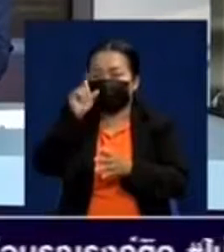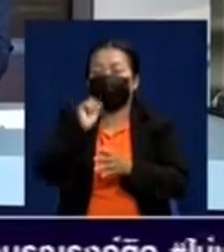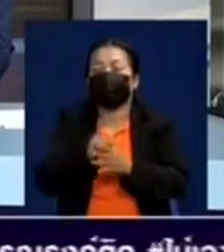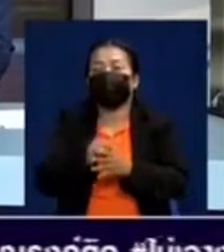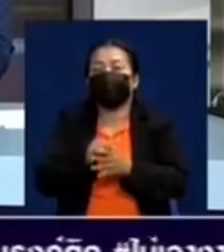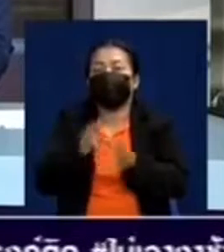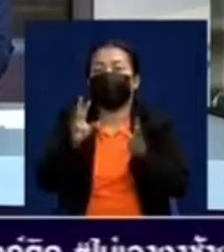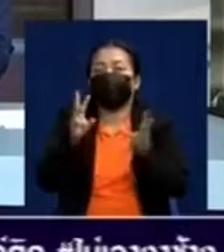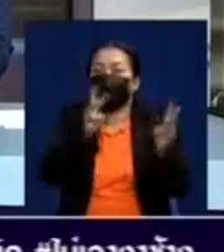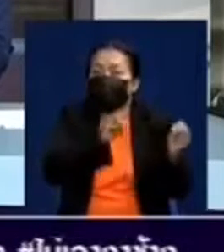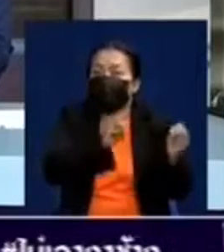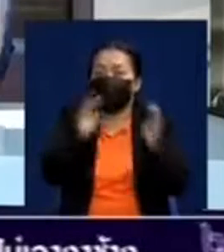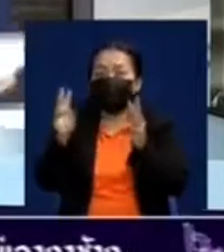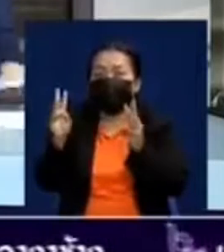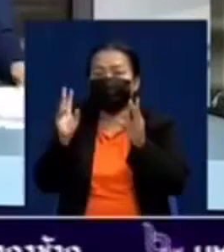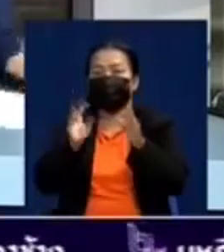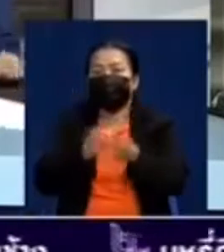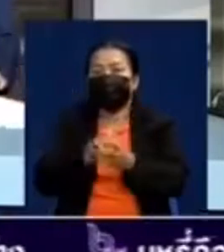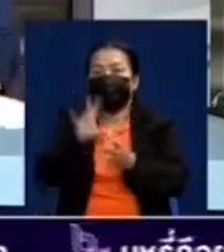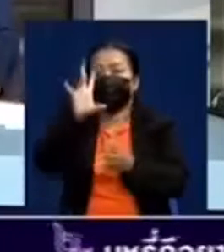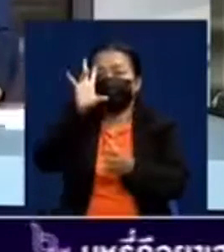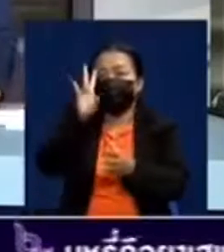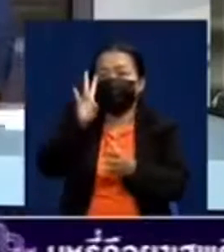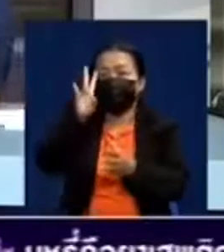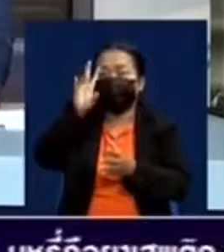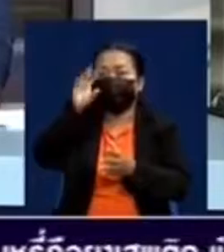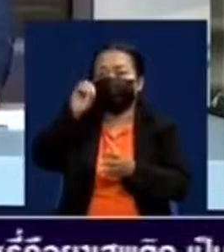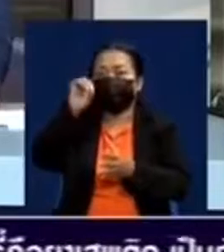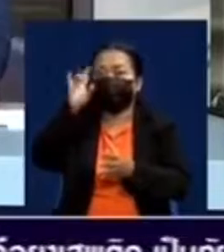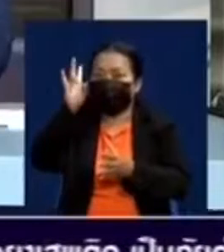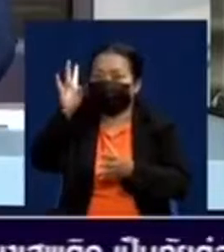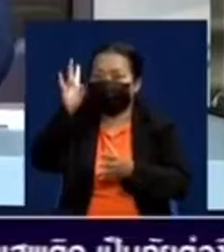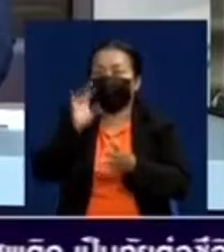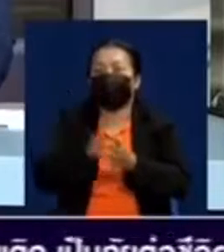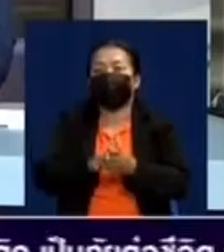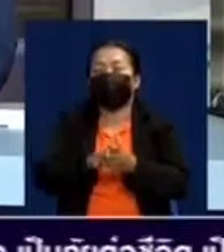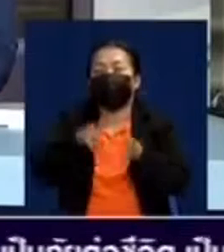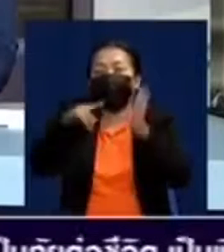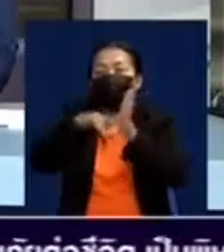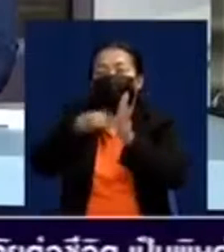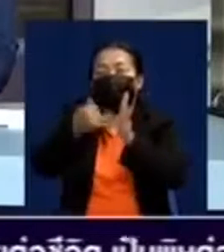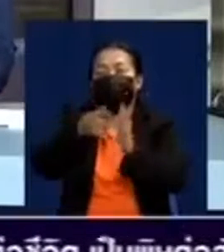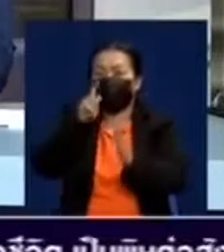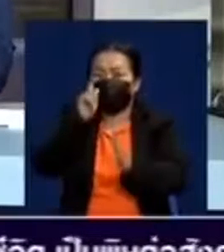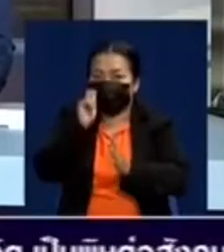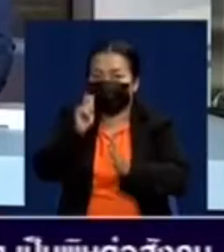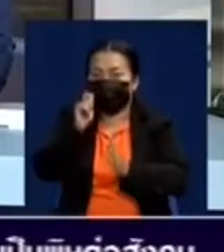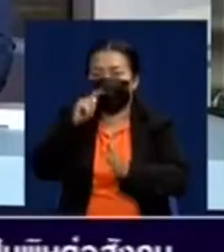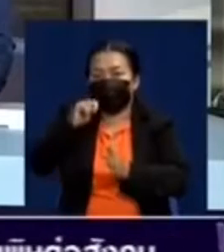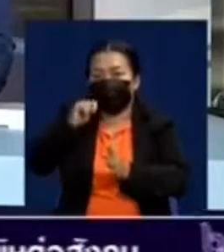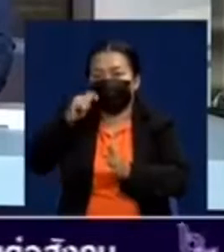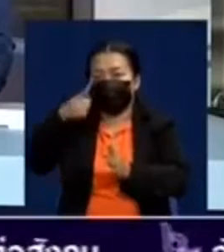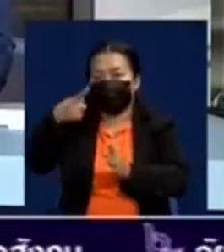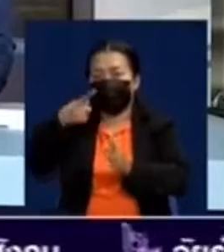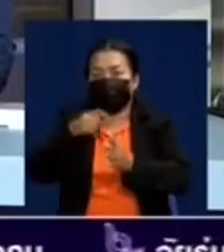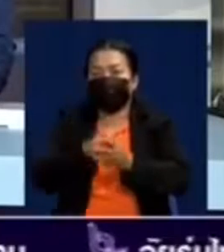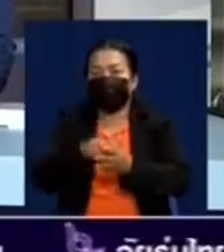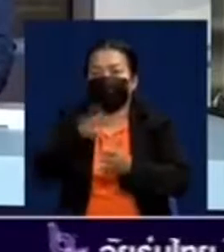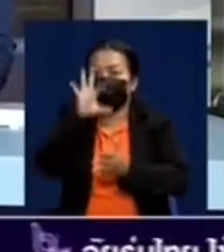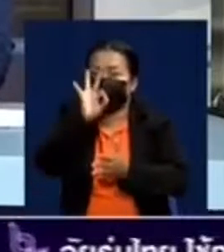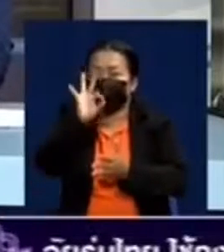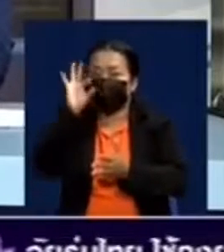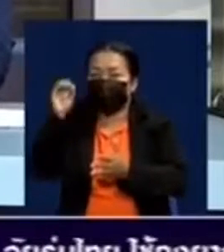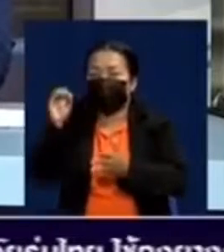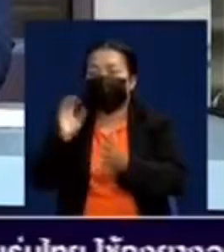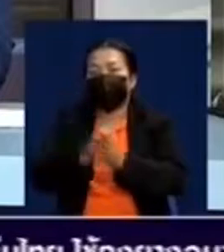32.70% นะครับแล้วก็อุทัยธานี 20.84% ครับ สำหรับข้อมูลนะคะเตียงเพื่อรองรับผู้ป่วยโควิด-19 นะ